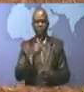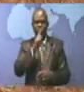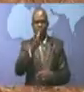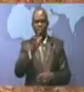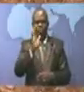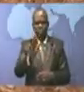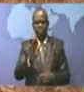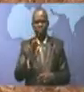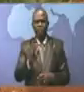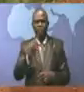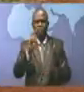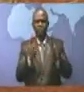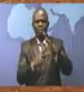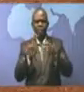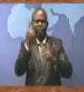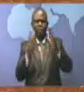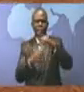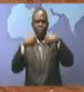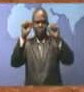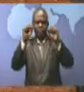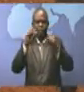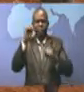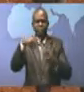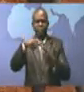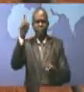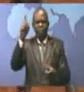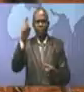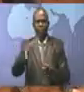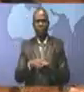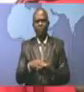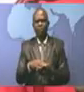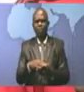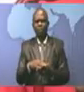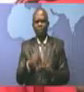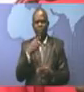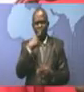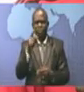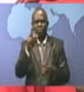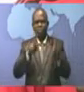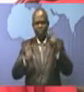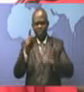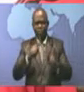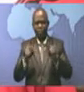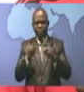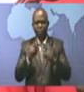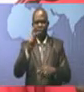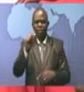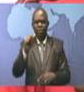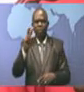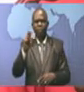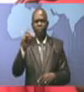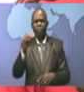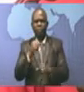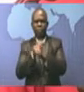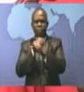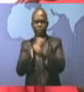de circonstance, le deuxième vice-président du Sénat, Fabrice Ngurunziza, a lancé un appel à la population de Kavumu de protéger l'environnement